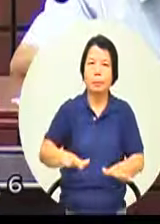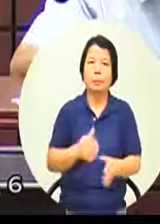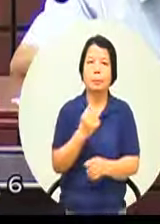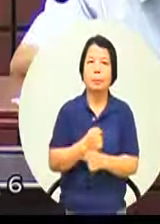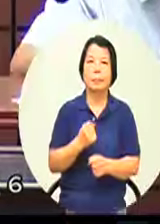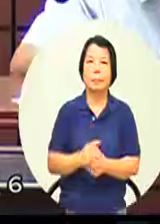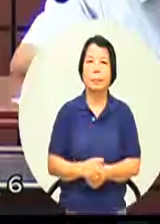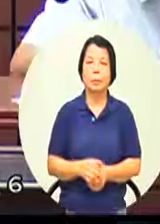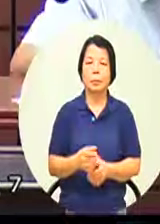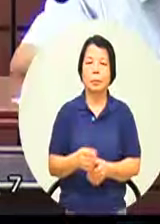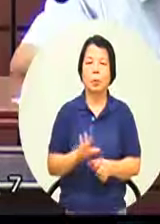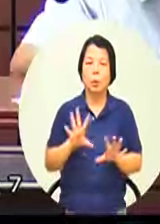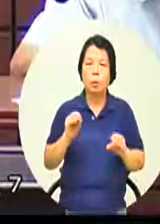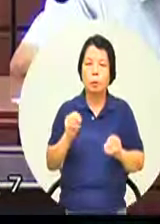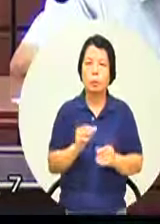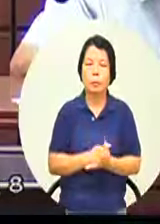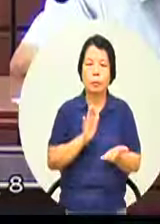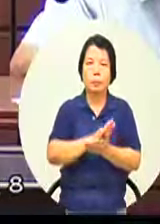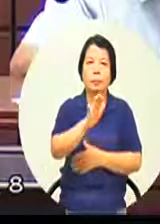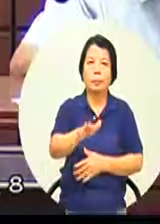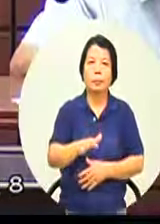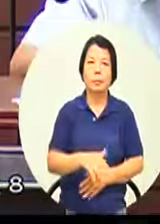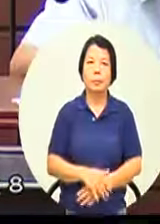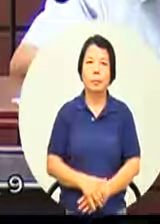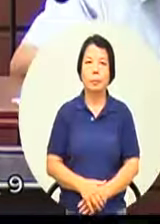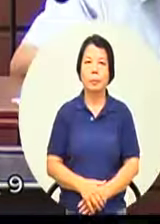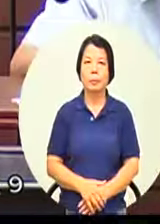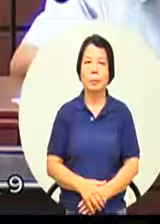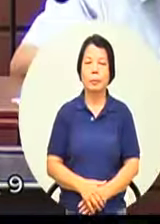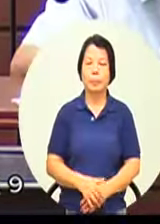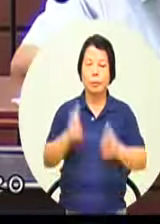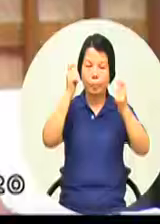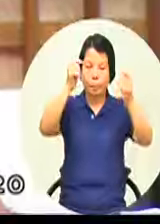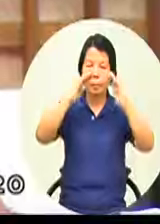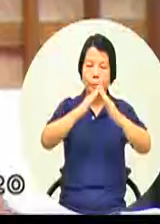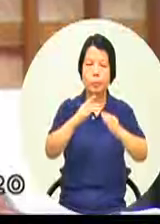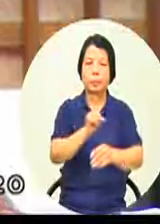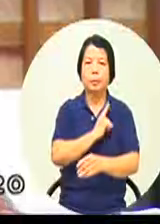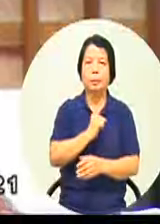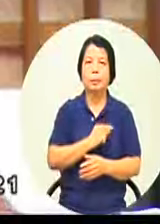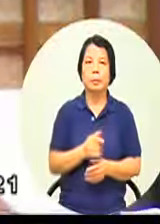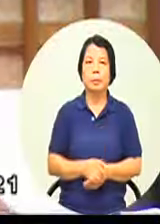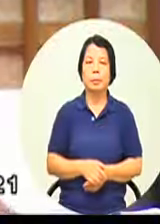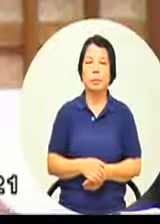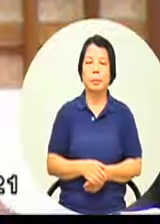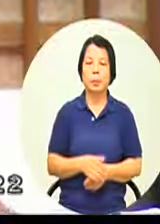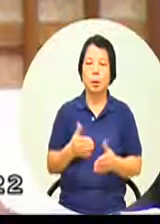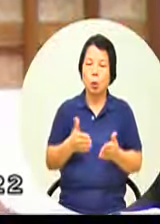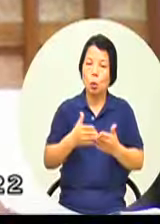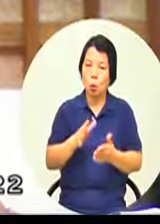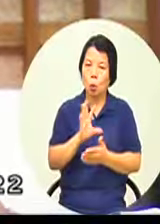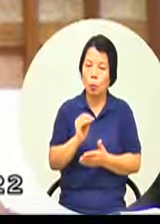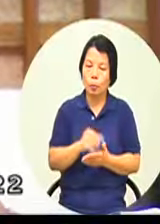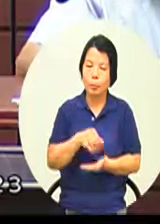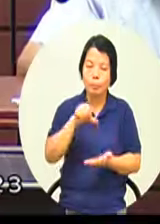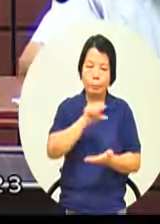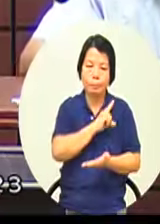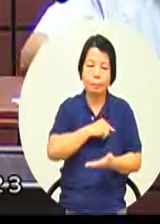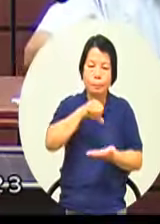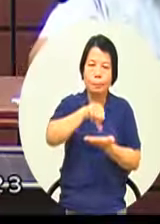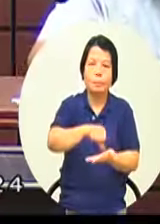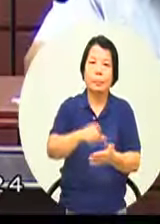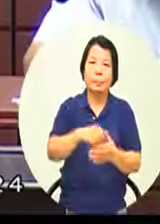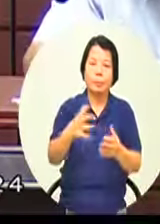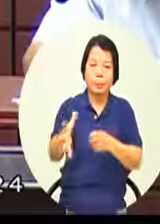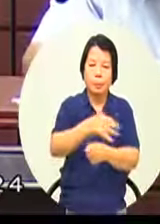长，我们有没有这个未来的一个这种的、 就是、 我们高雄市本身有没有这种机制？ 我觉得应该是全